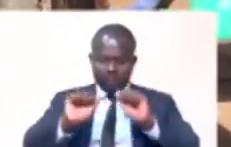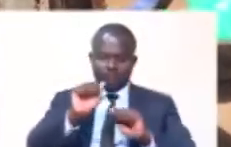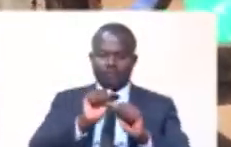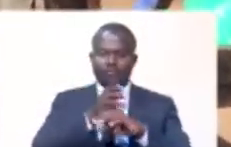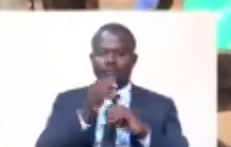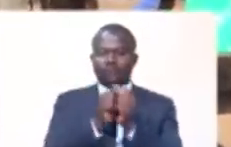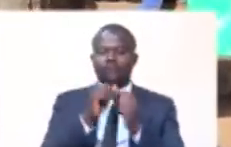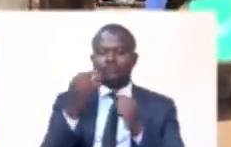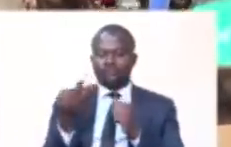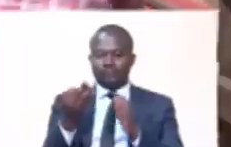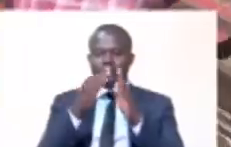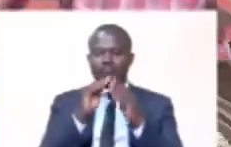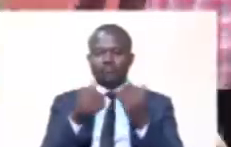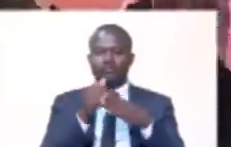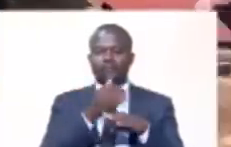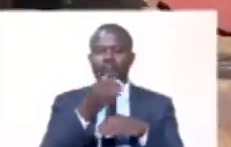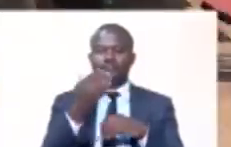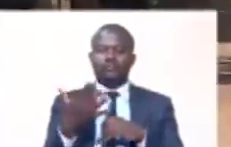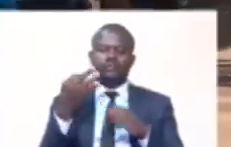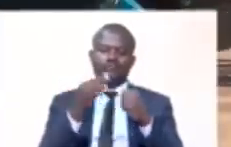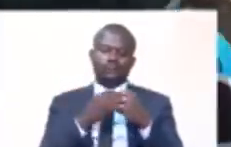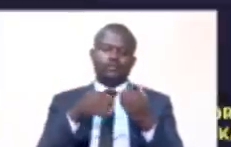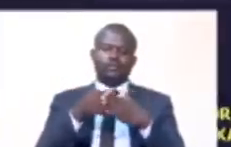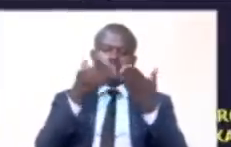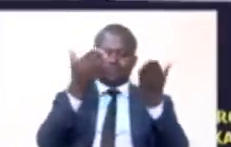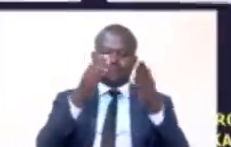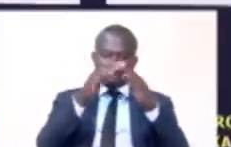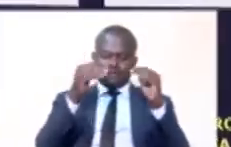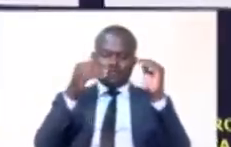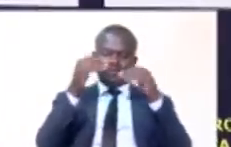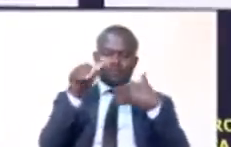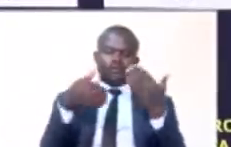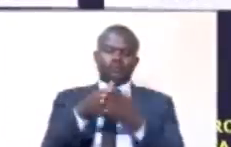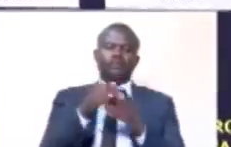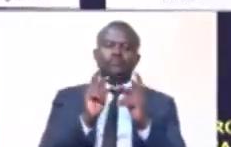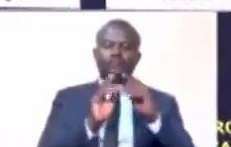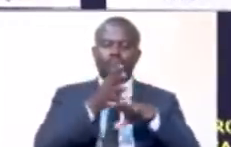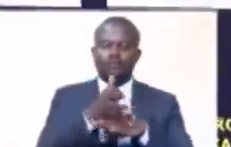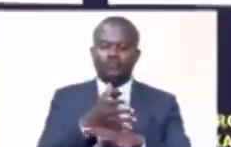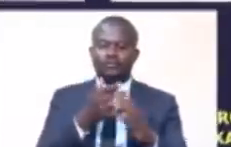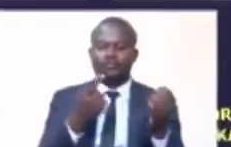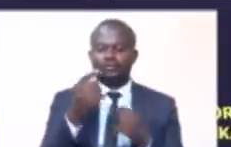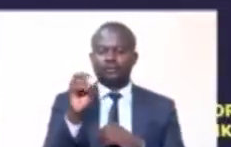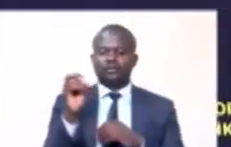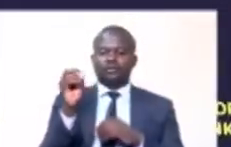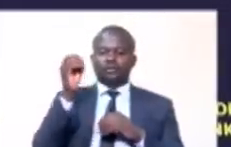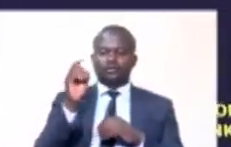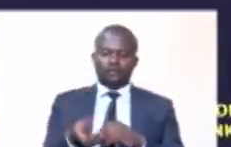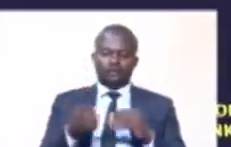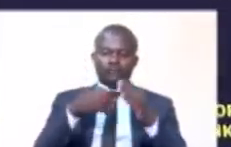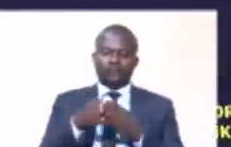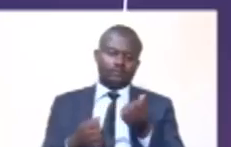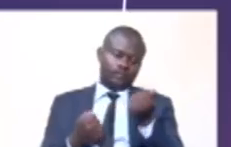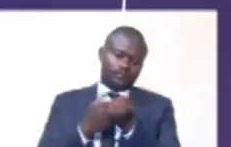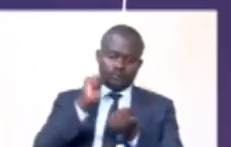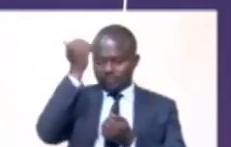ku 458 zihabwa amashanyarazi akomoka ku mirasire y'izuba, abaturage bagera ku 1,000 batangirwa ubwisungane